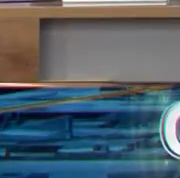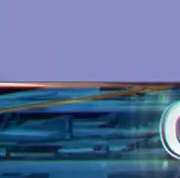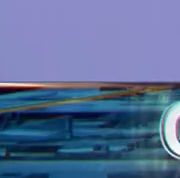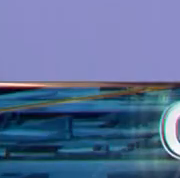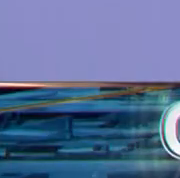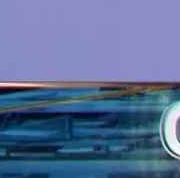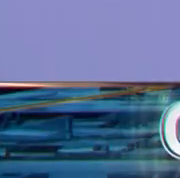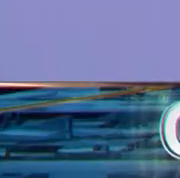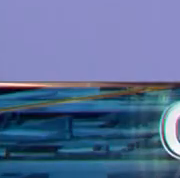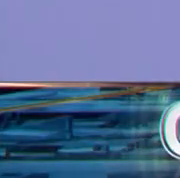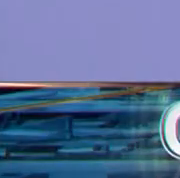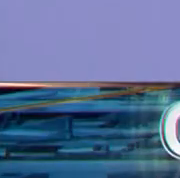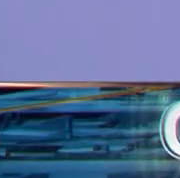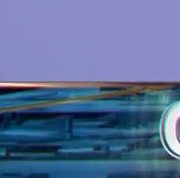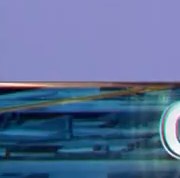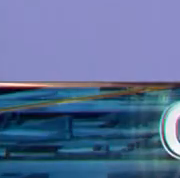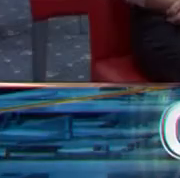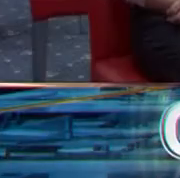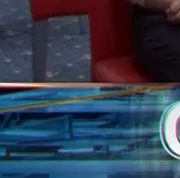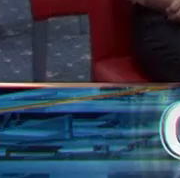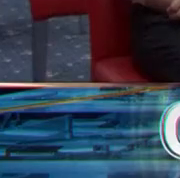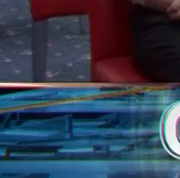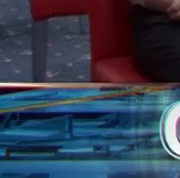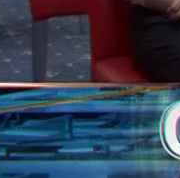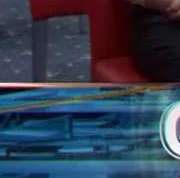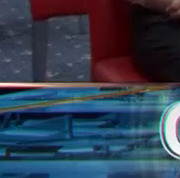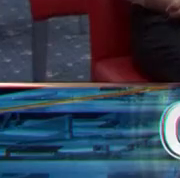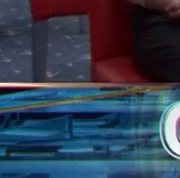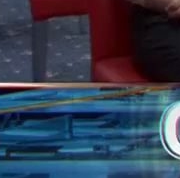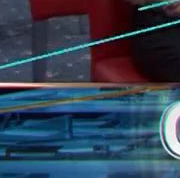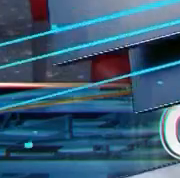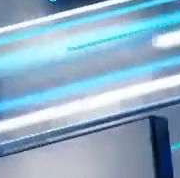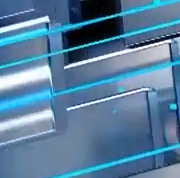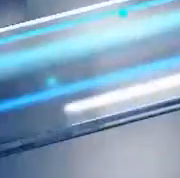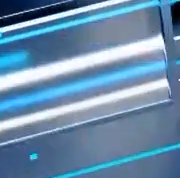Выбирая себе врача, в республике началась кампания по прикреплению к поликлиникам.